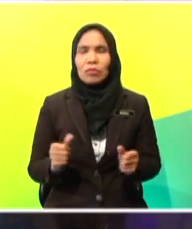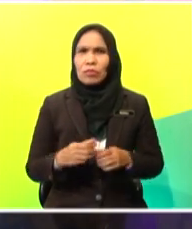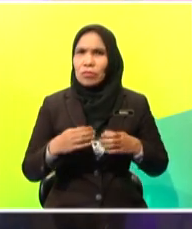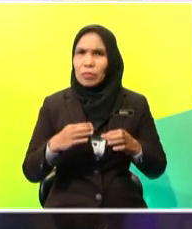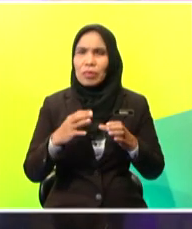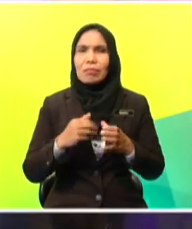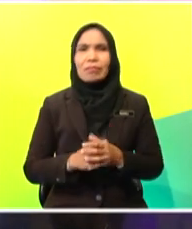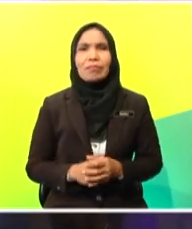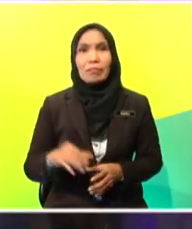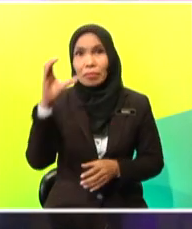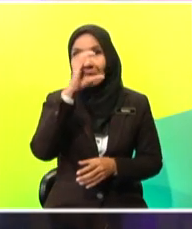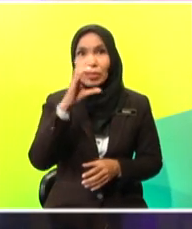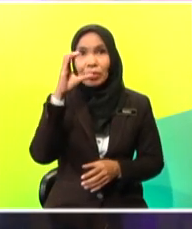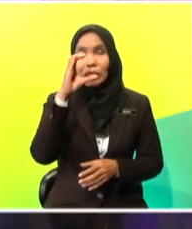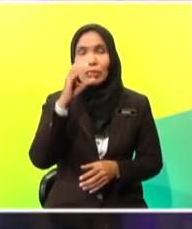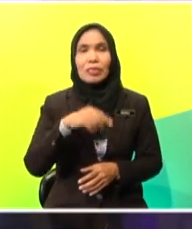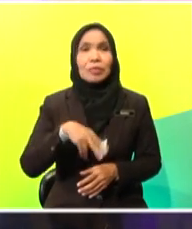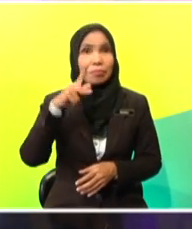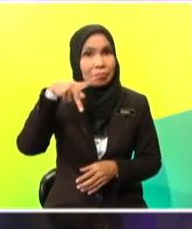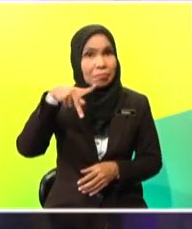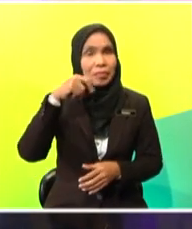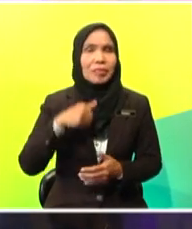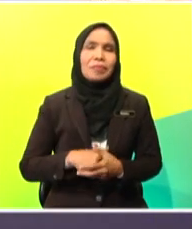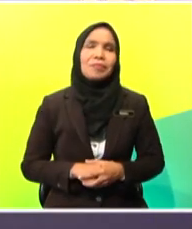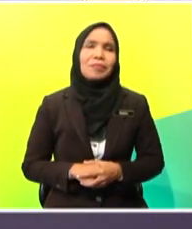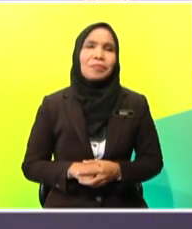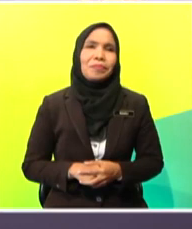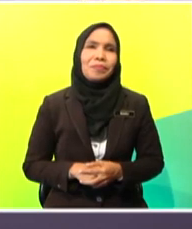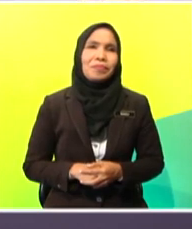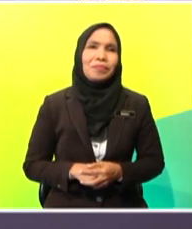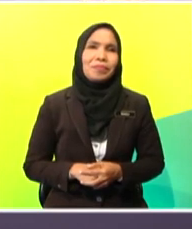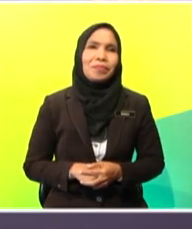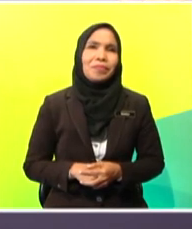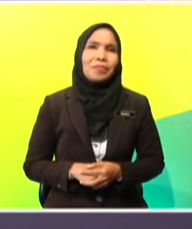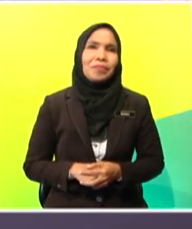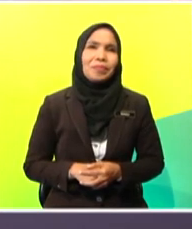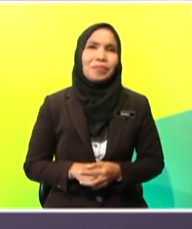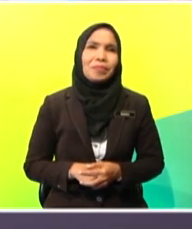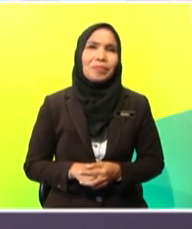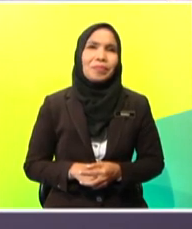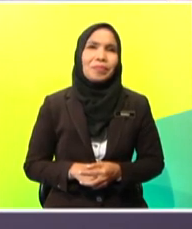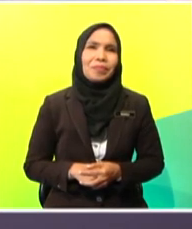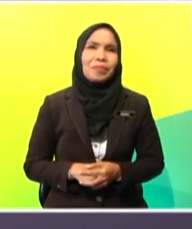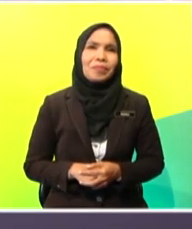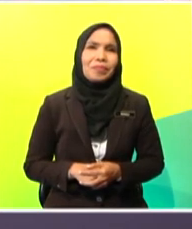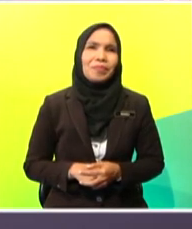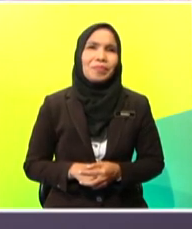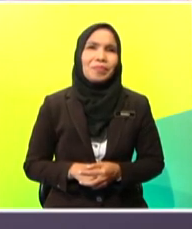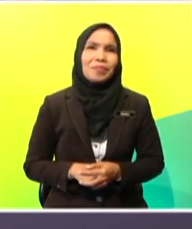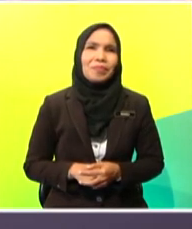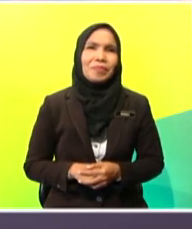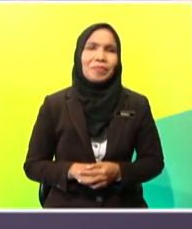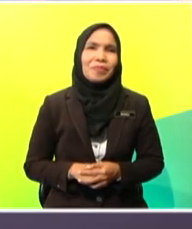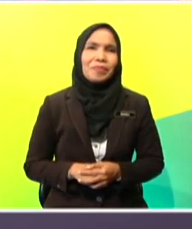P itu nanti guru piket betul2 butuhkan dibuat dia setengah